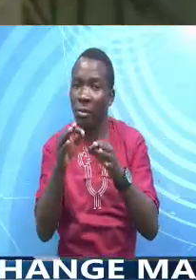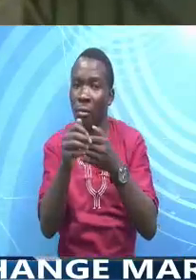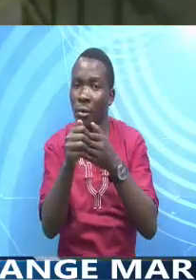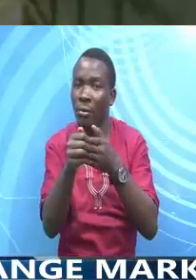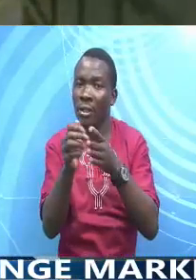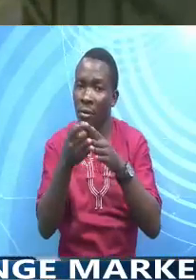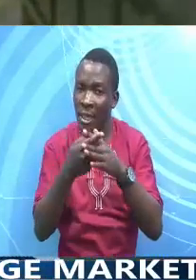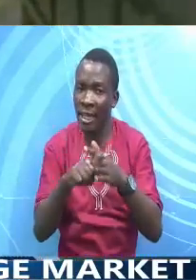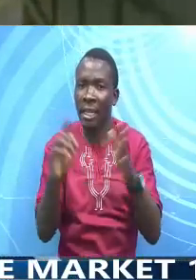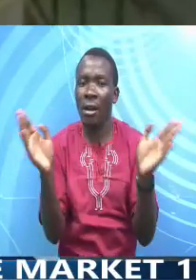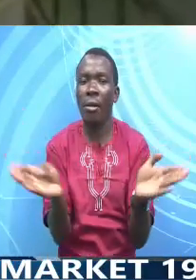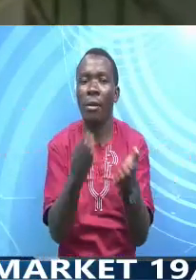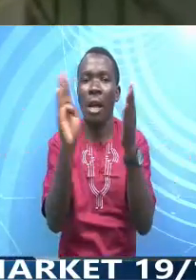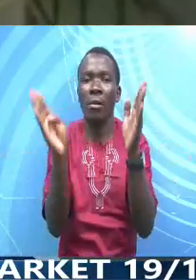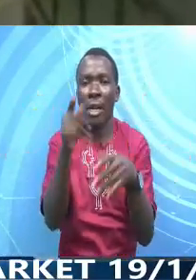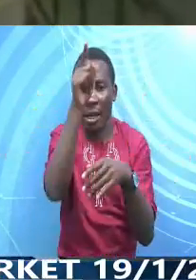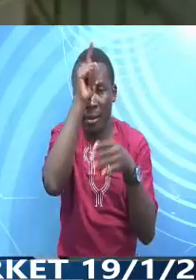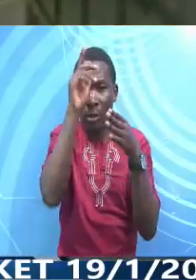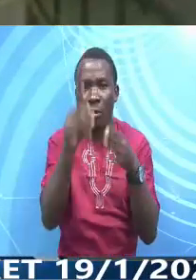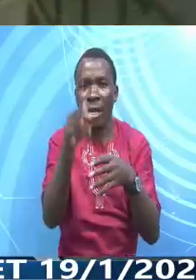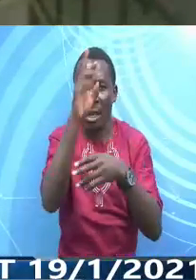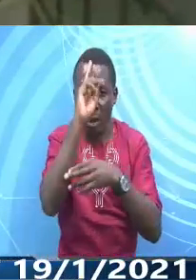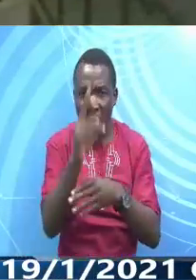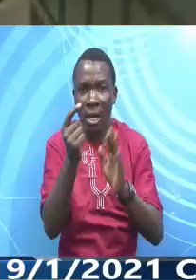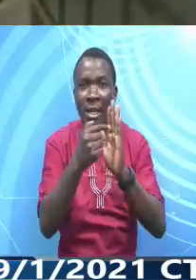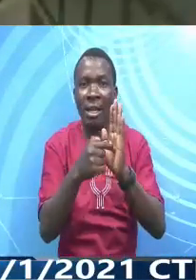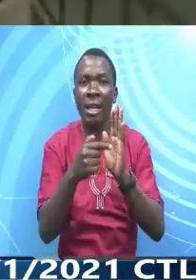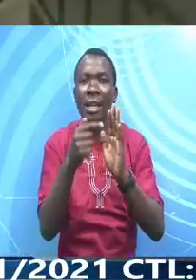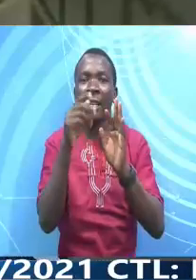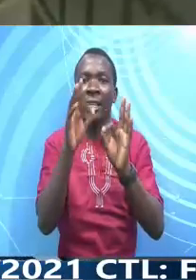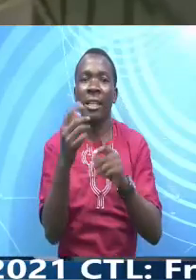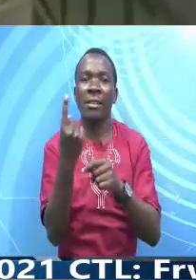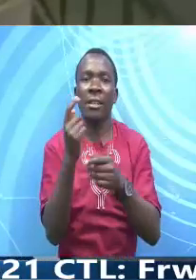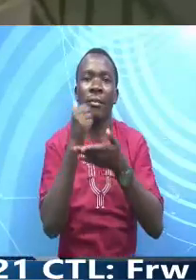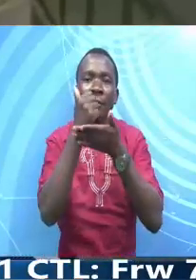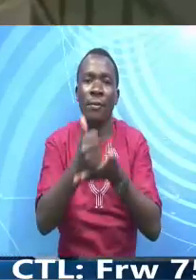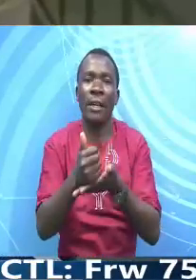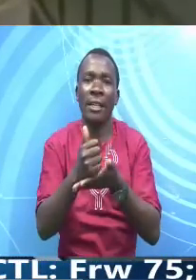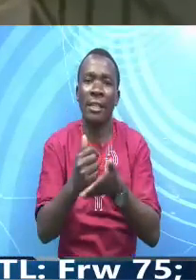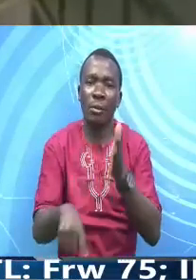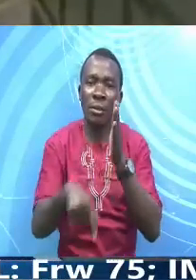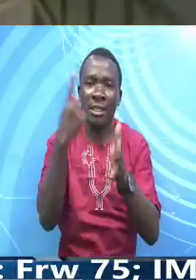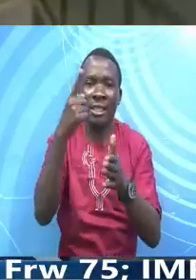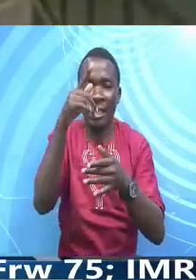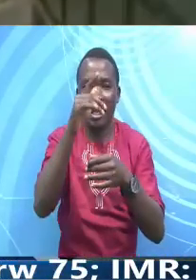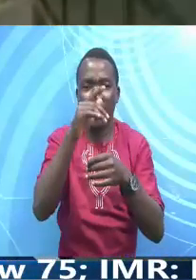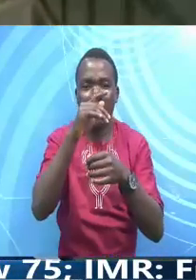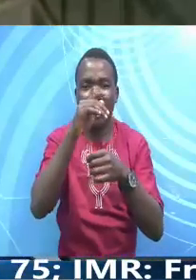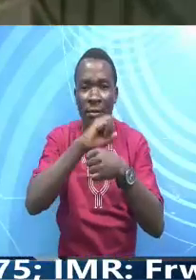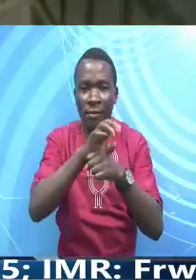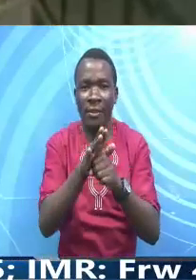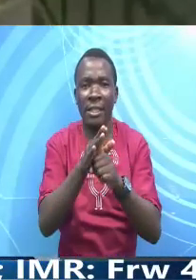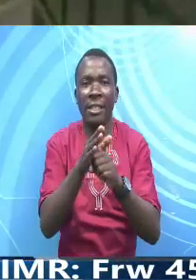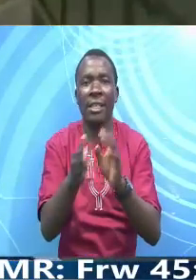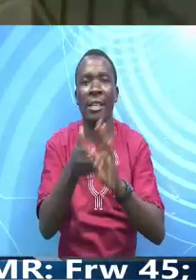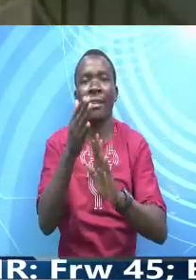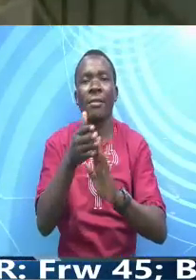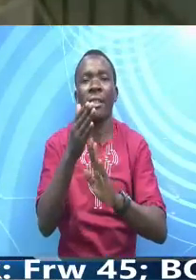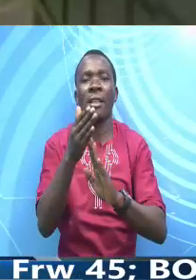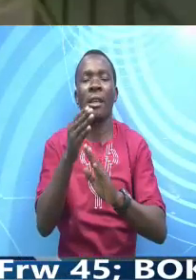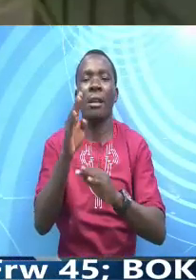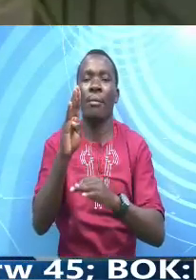gukangurira abaturage kubahiriza amabwiriza nka kimwe mu bizabafasha guhashya iki cyorezo kigacika bwangu BTM TV mu